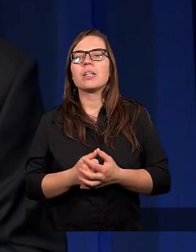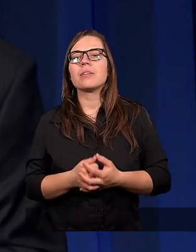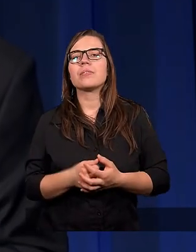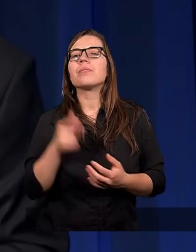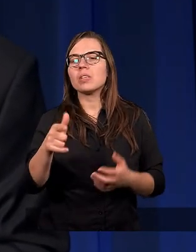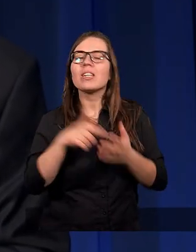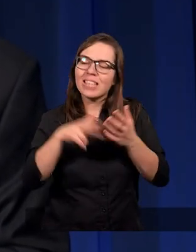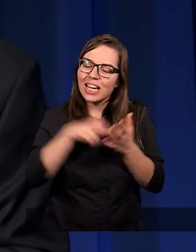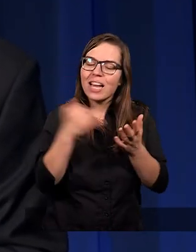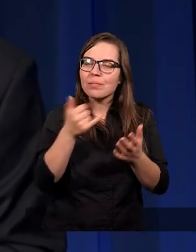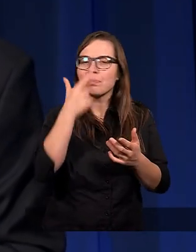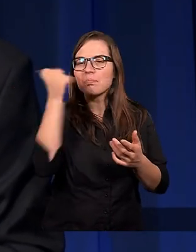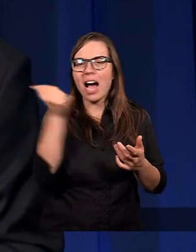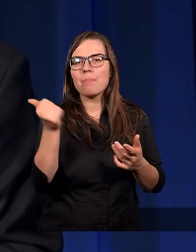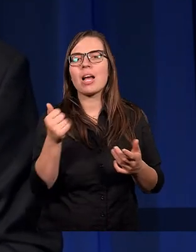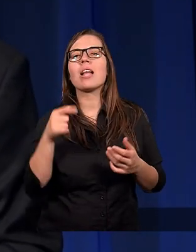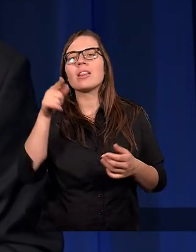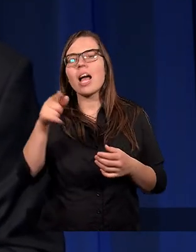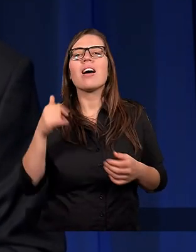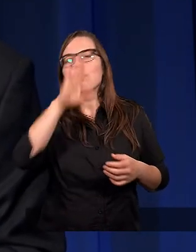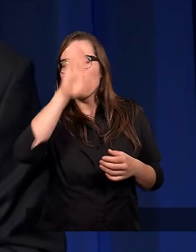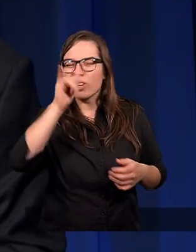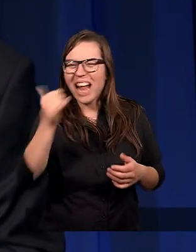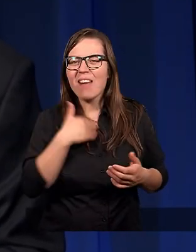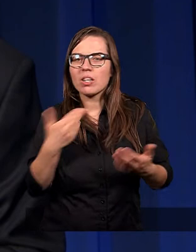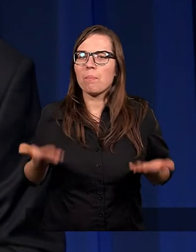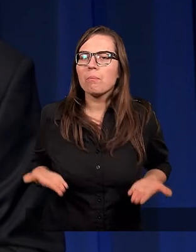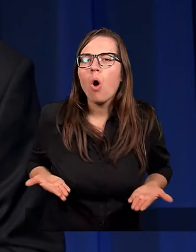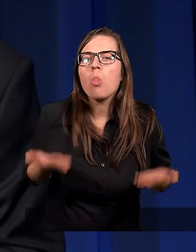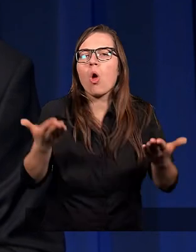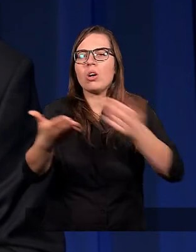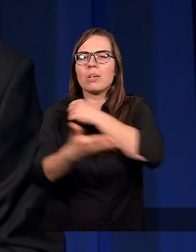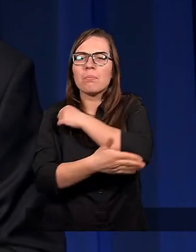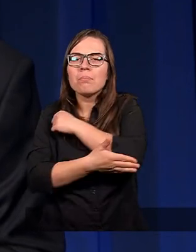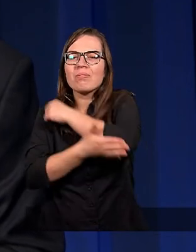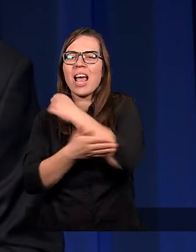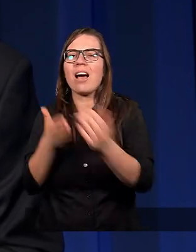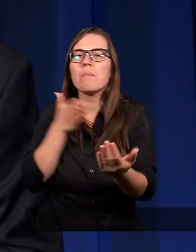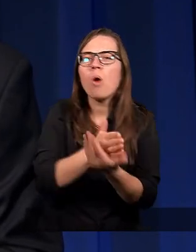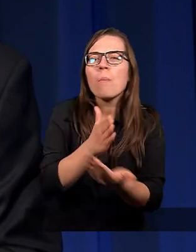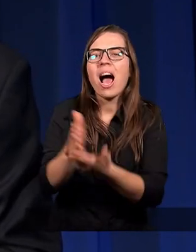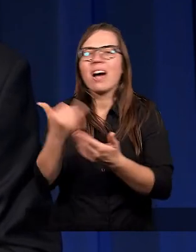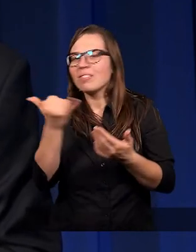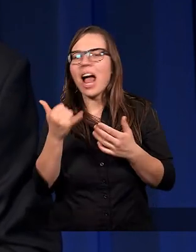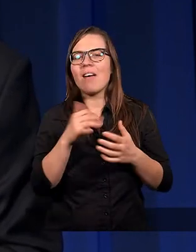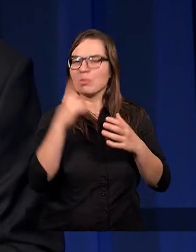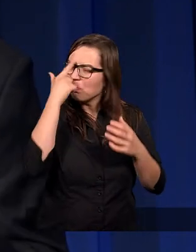zapamiętajmy sobie na zawsze. Bóg nas zawsze podnosi. Ja wiem, że te rozmowy z nami czasami są niełatwe dla